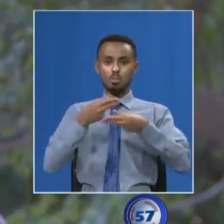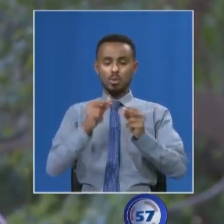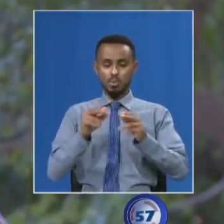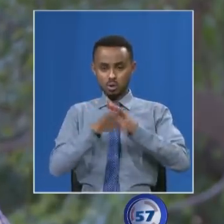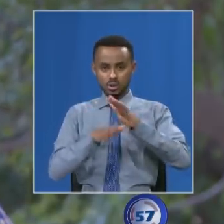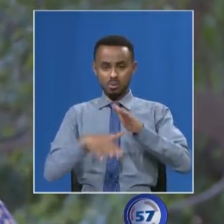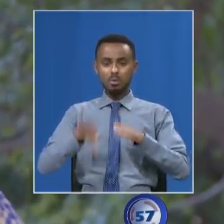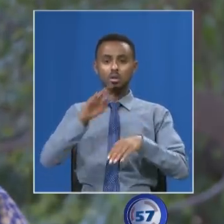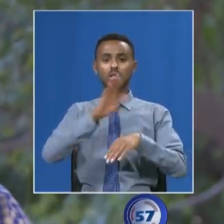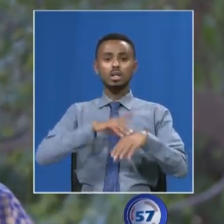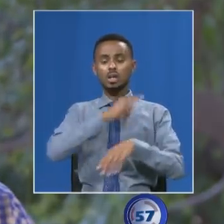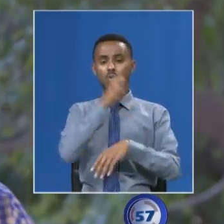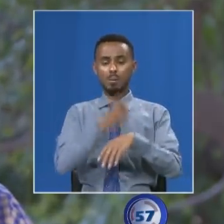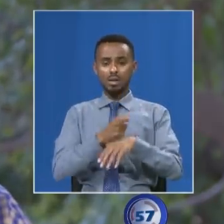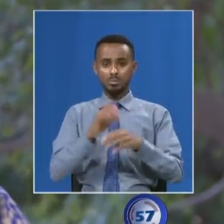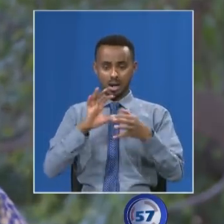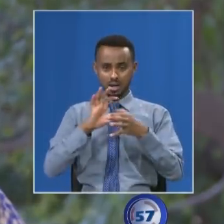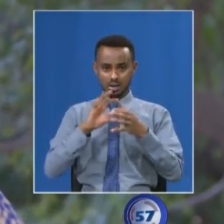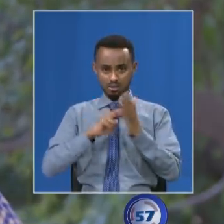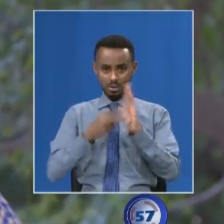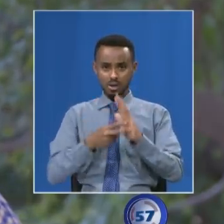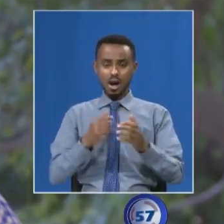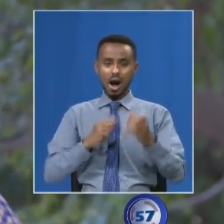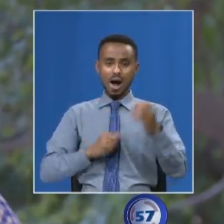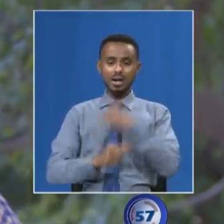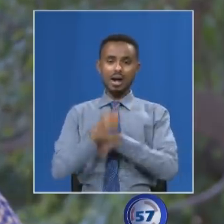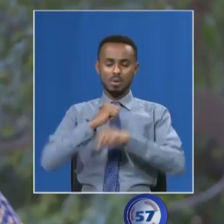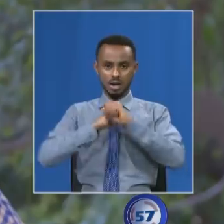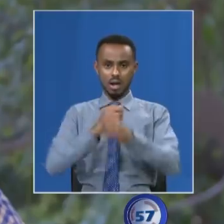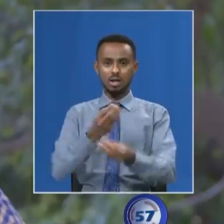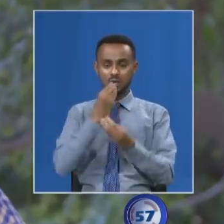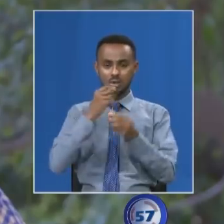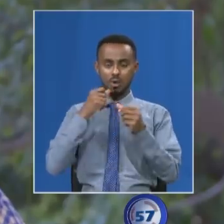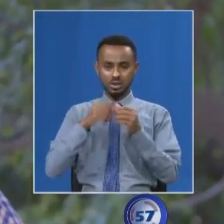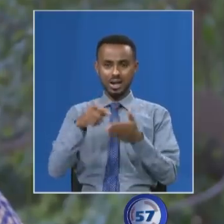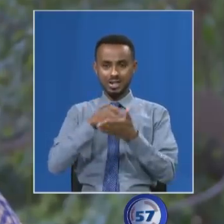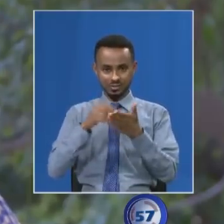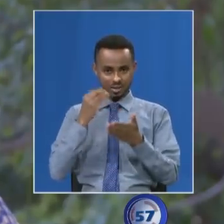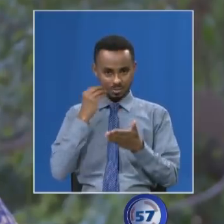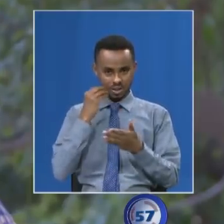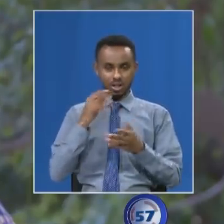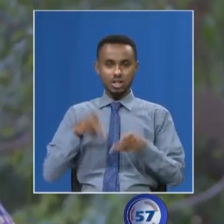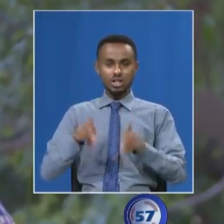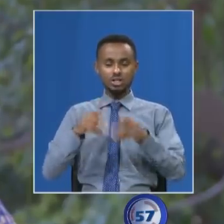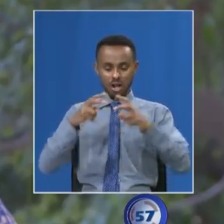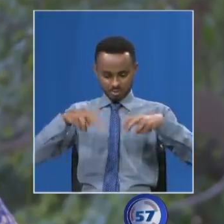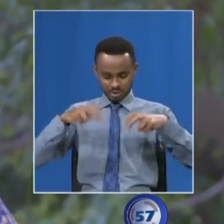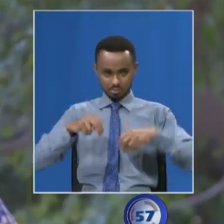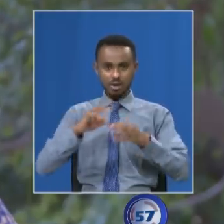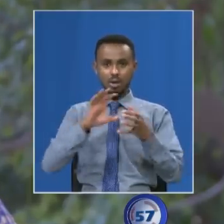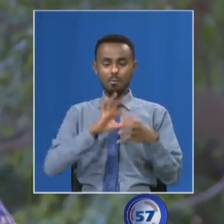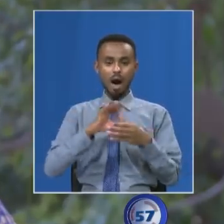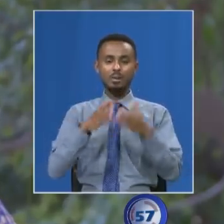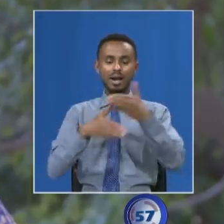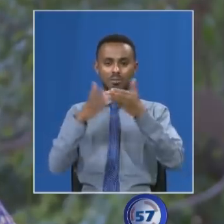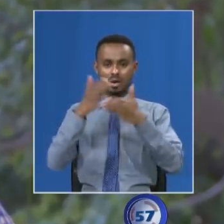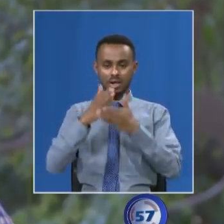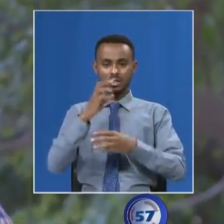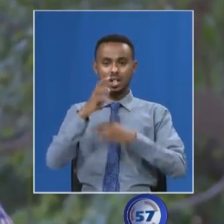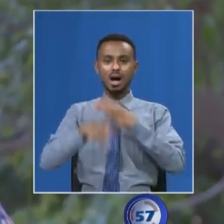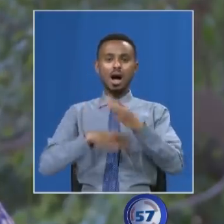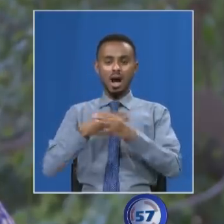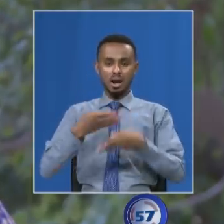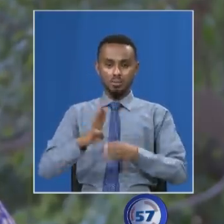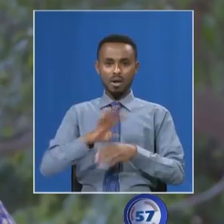ስር በሚገኙ ተጠሪ ተቋማትን ማለትም አደጋ መከላከል ምግብ ዋስትና ጽፈት ቤት እርሻ ምርምር ማህበራት ማደራጃ ዓለም